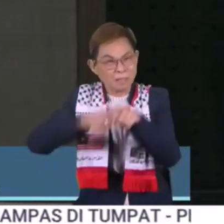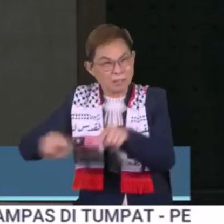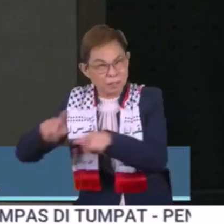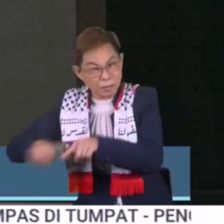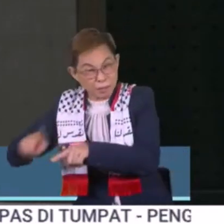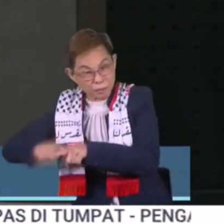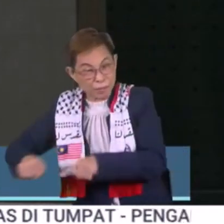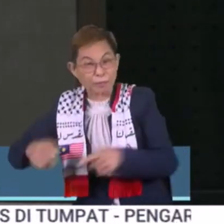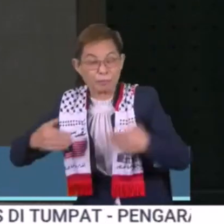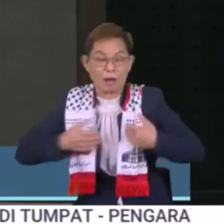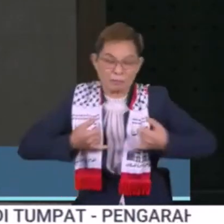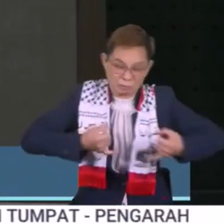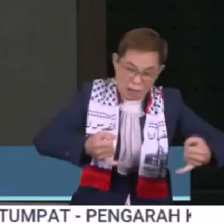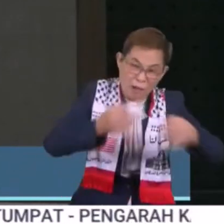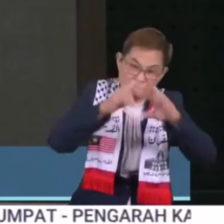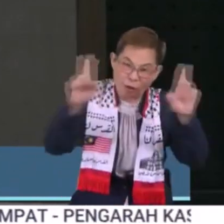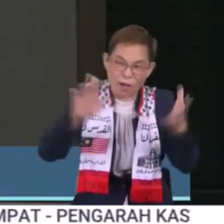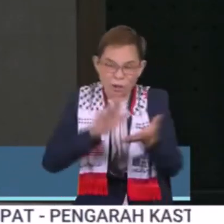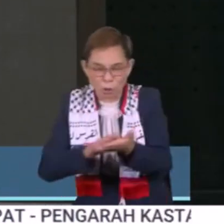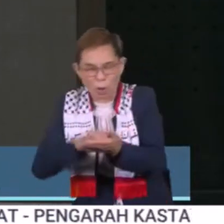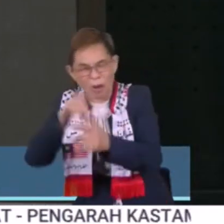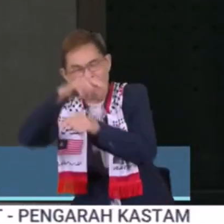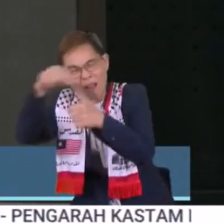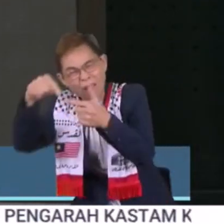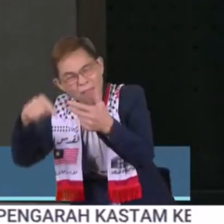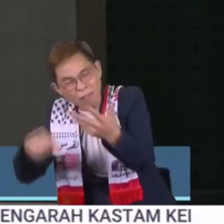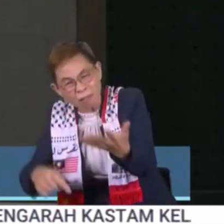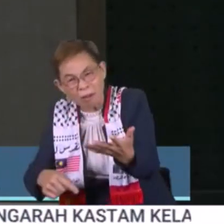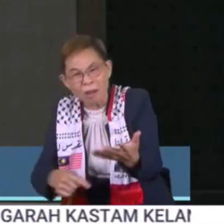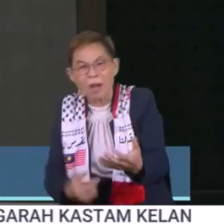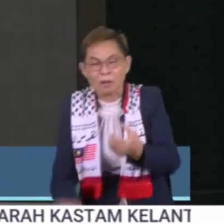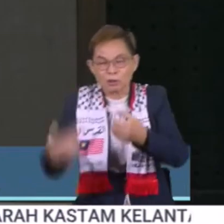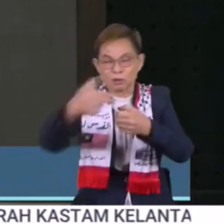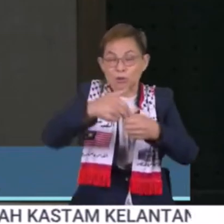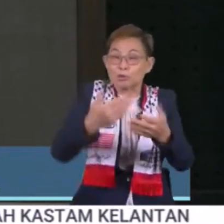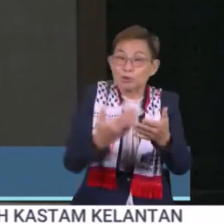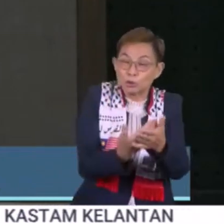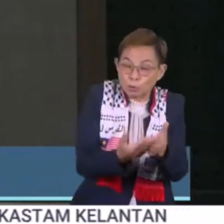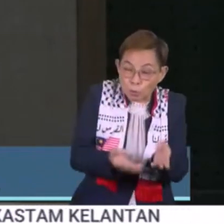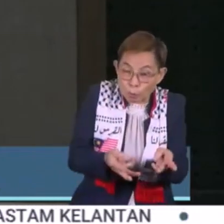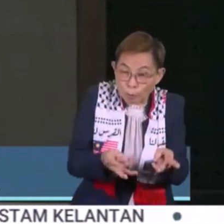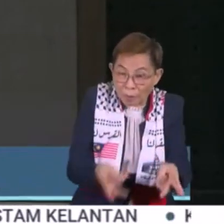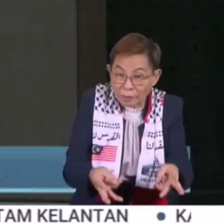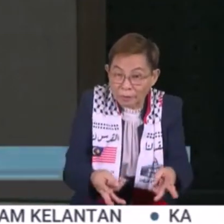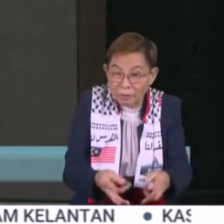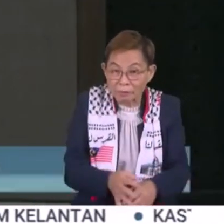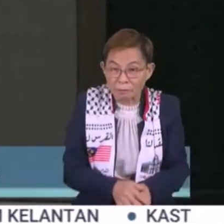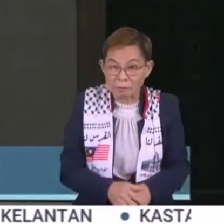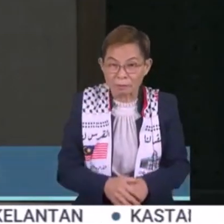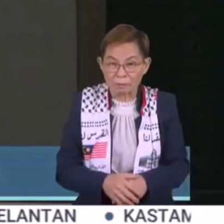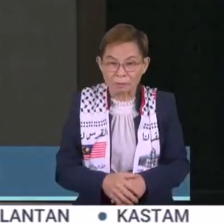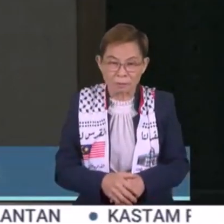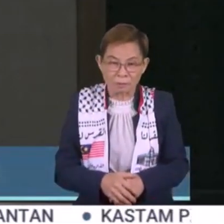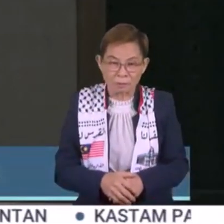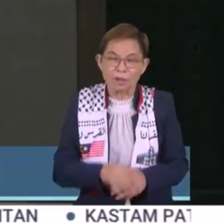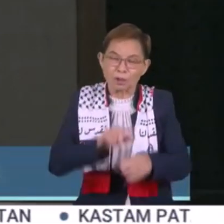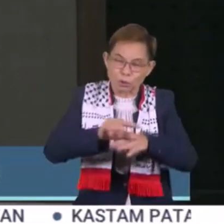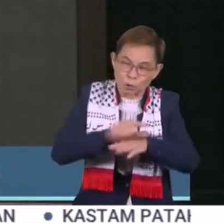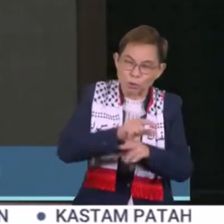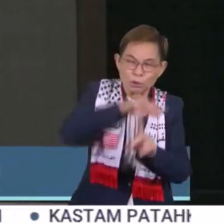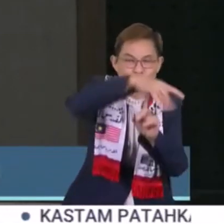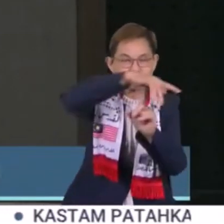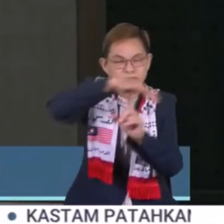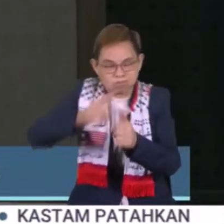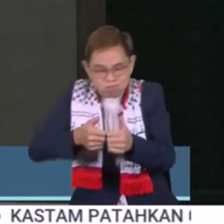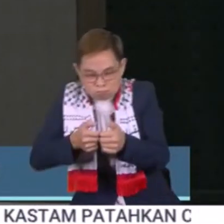Meanwhile, the geomatics and land surveying sector has ventured into new methods, such as the use of 3D drones for